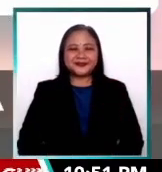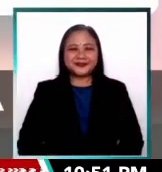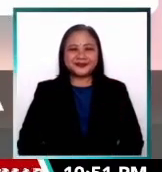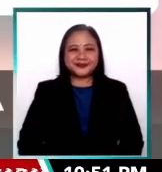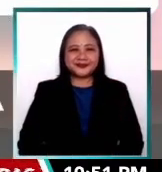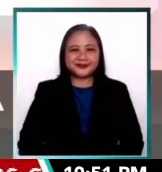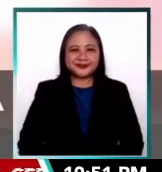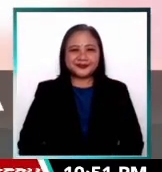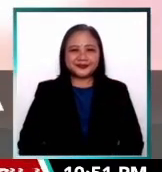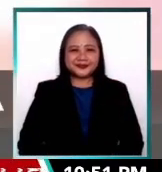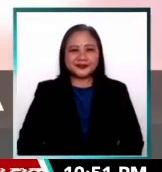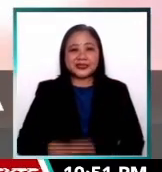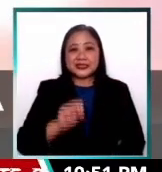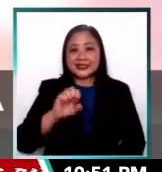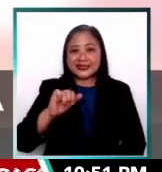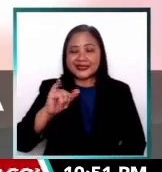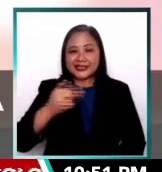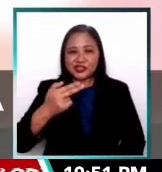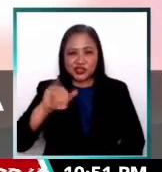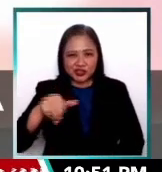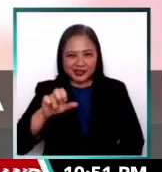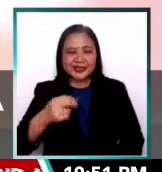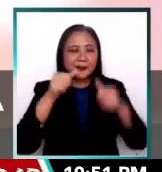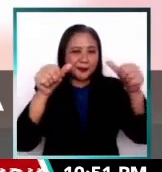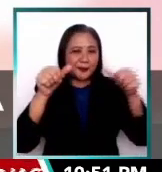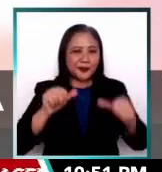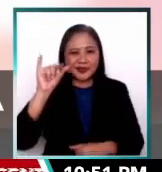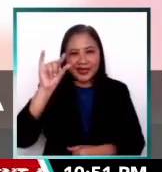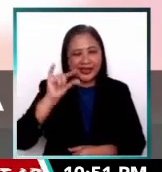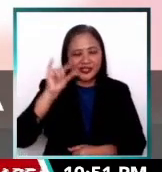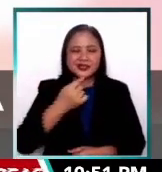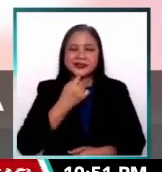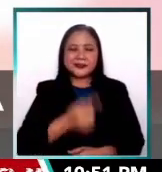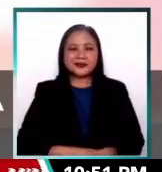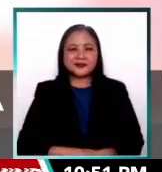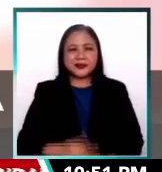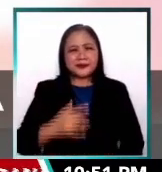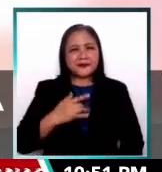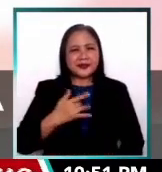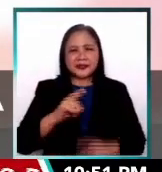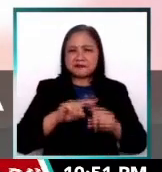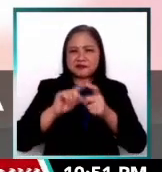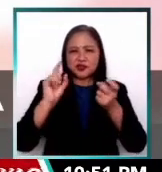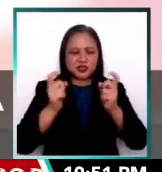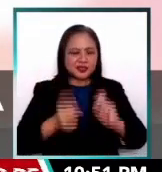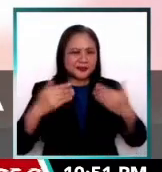Si Ye-jin ang nag-post ng good news sa Instagram. Aniya, nakakaramdam na siya ng ilang pagbabago sa kanyang